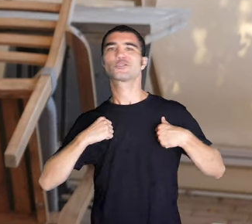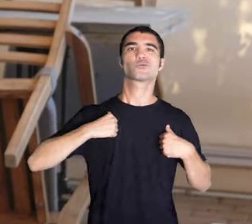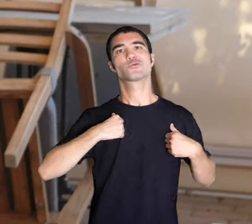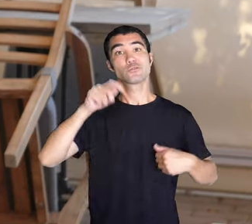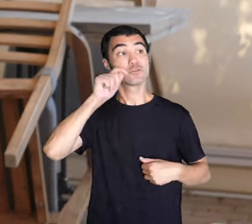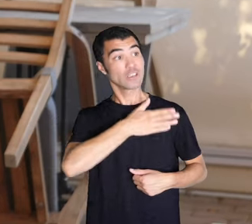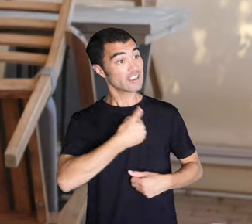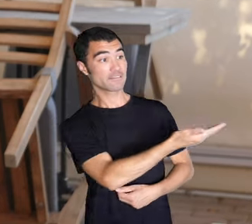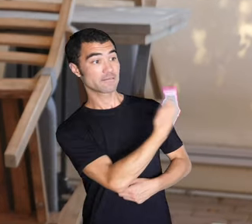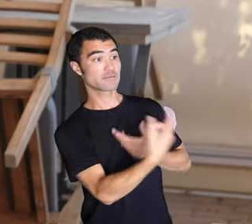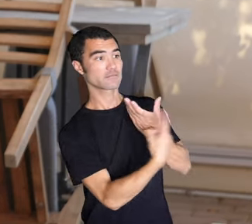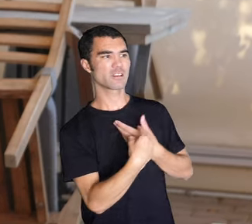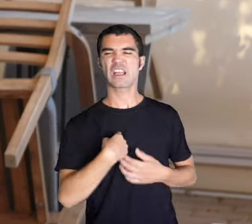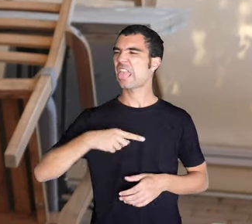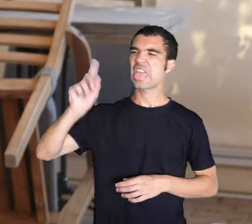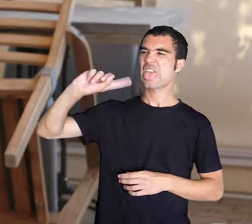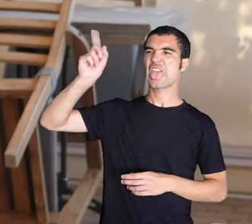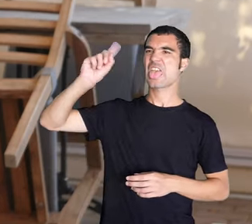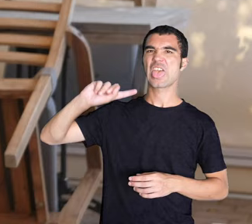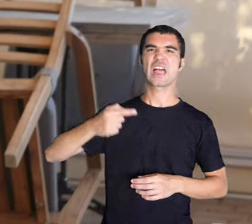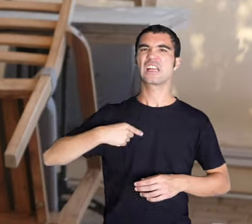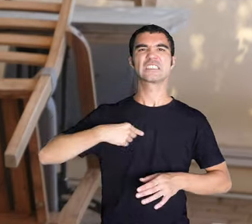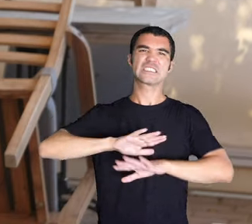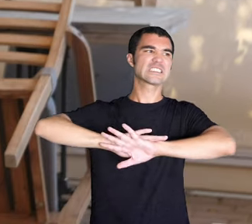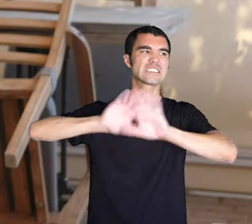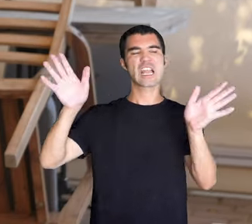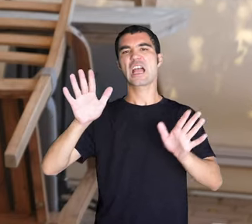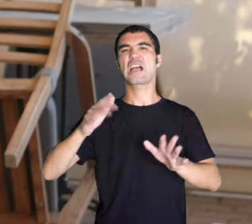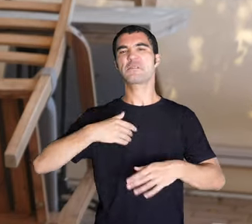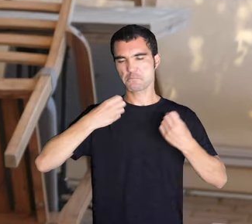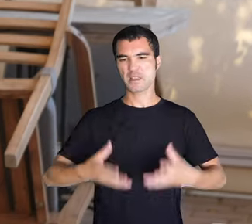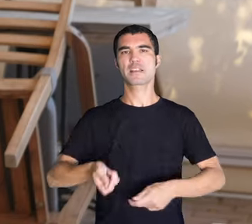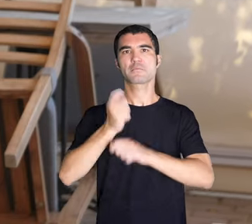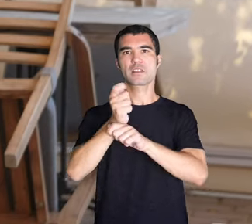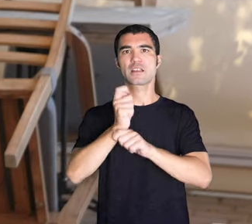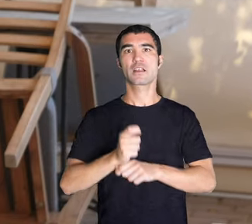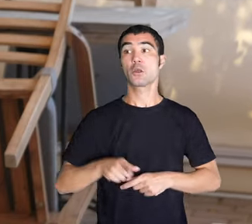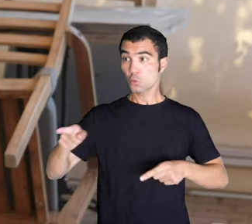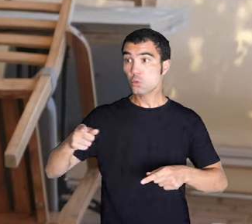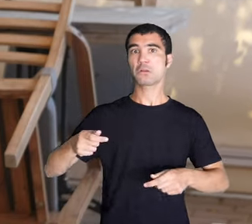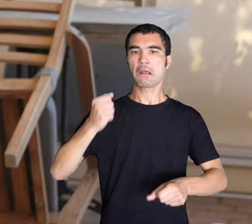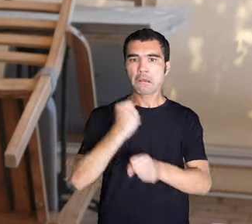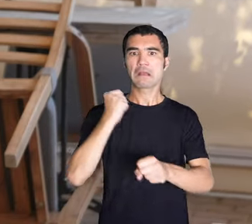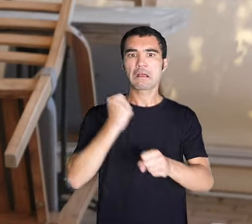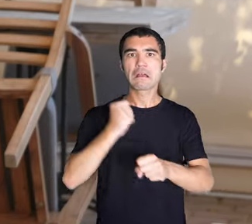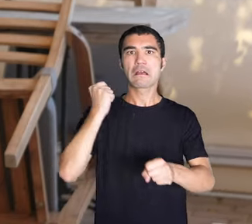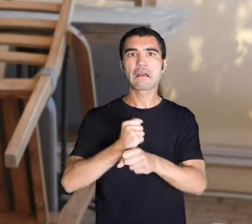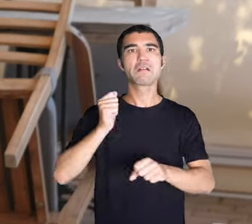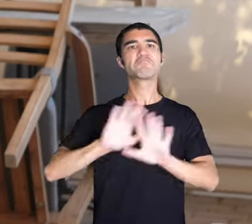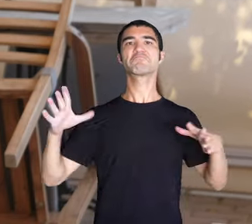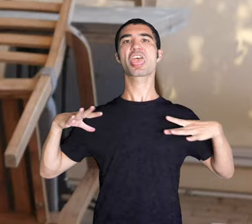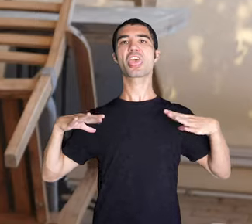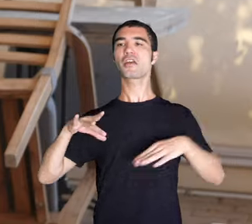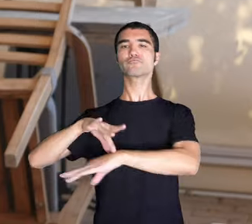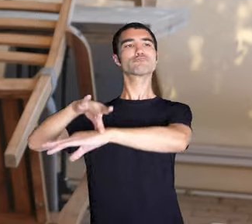vol venir? No, Lluís, ja estic bé pescat. Diu, ui, ara faràs feina, només n'hi ha s'acabava